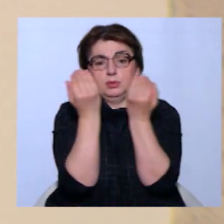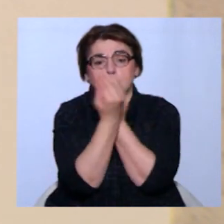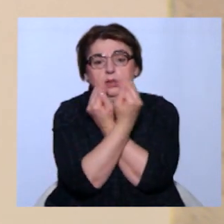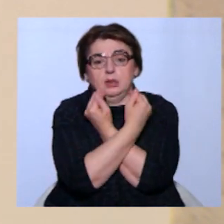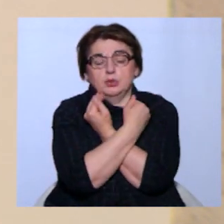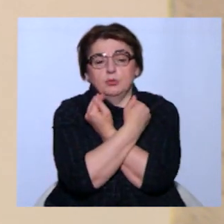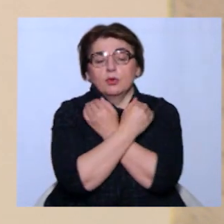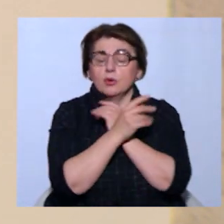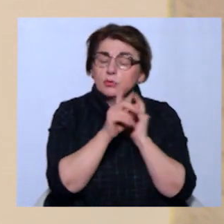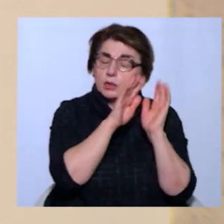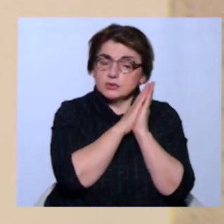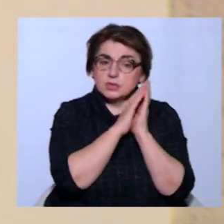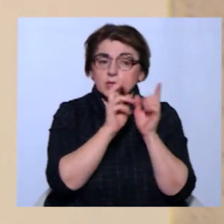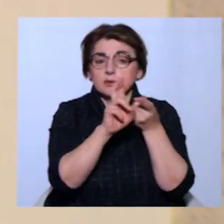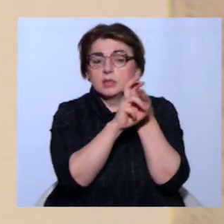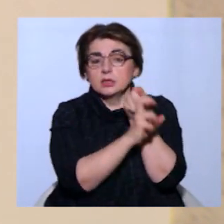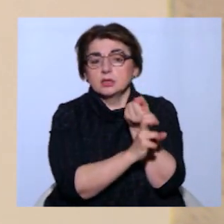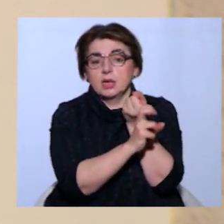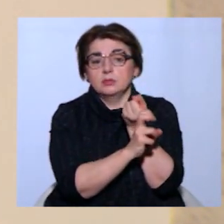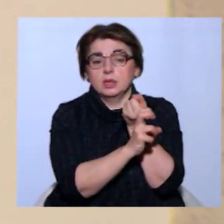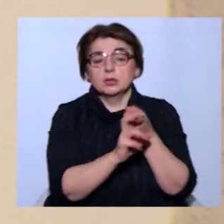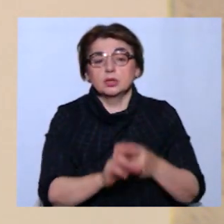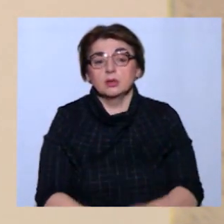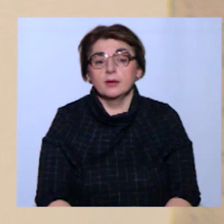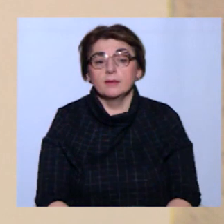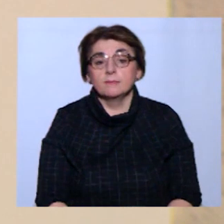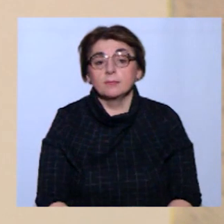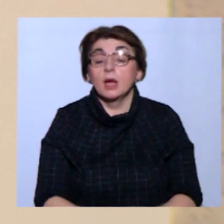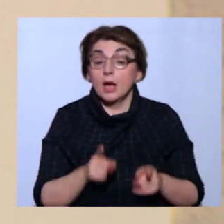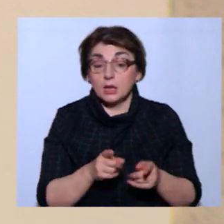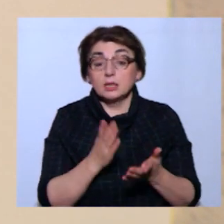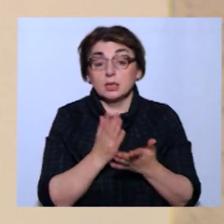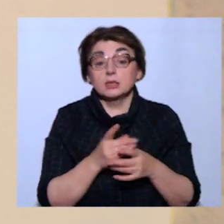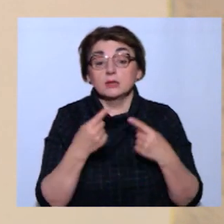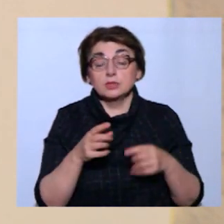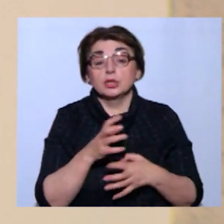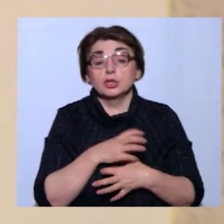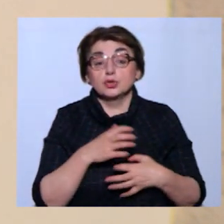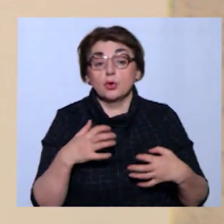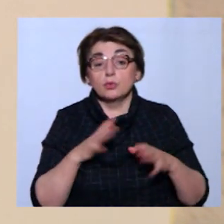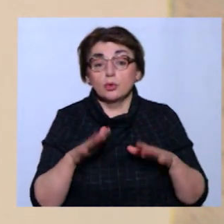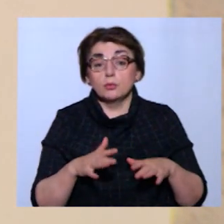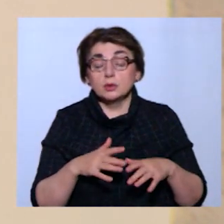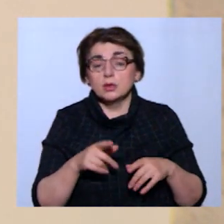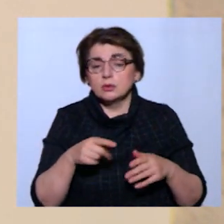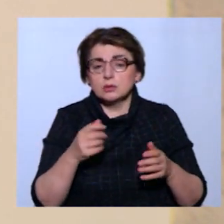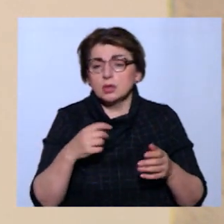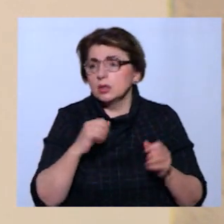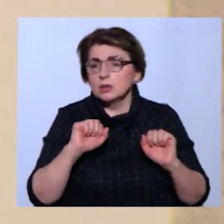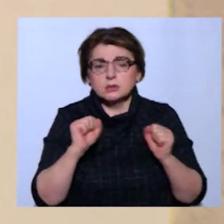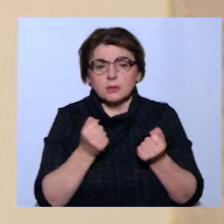სძინავთ ხოლმე ზამთრის ძილით. არსებობენ ისეთი ცხოველებიც, რომლებიც როდესაც აკვებს ვერ იპოვიან,